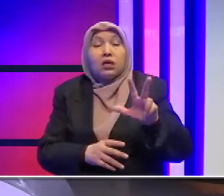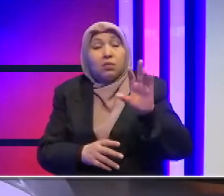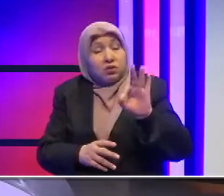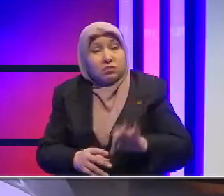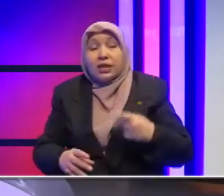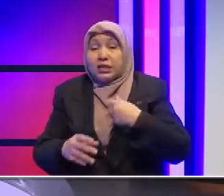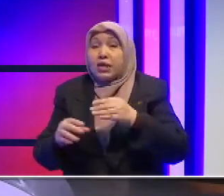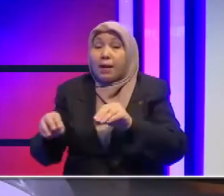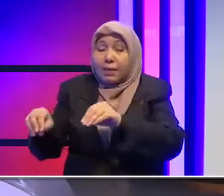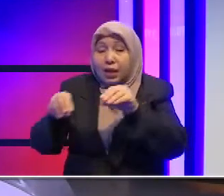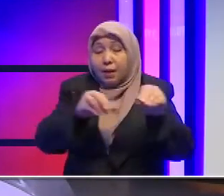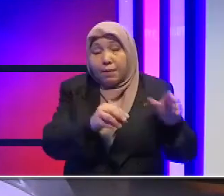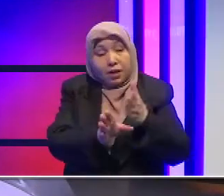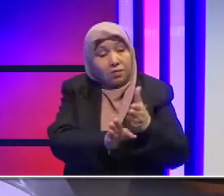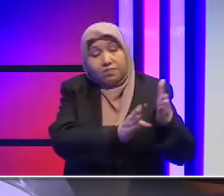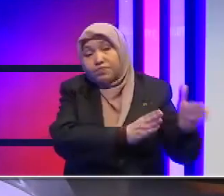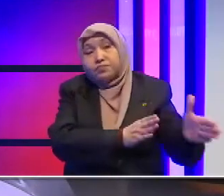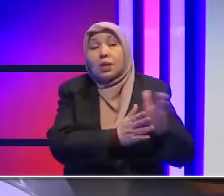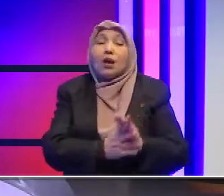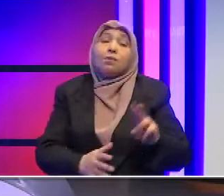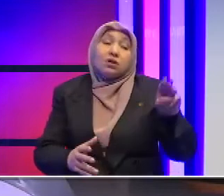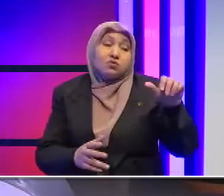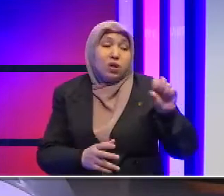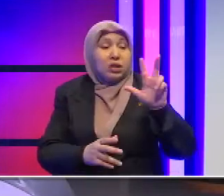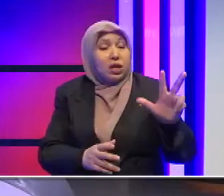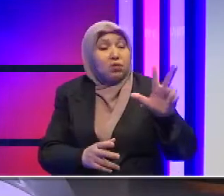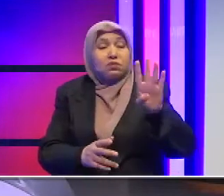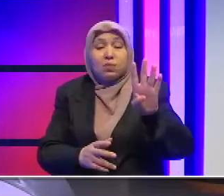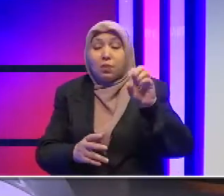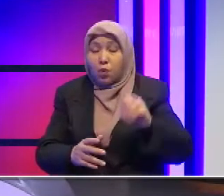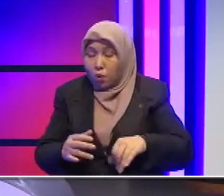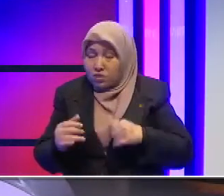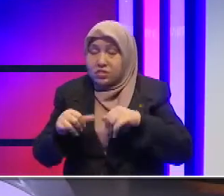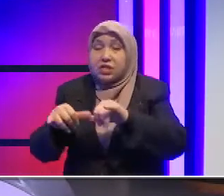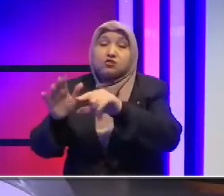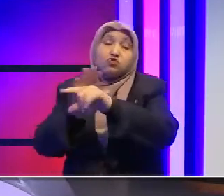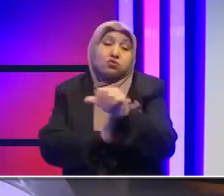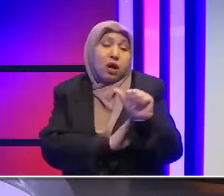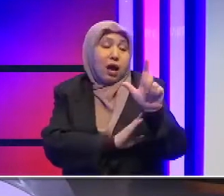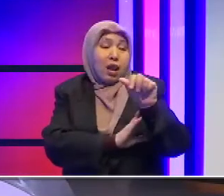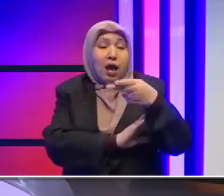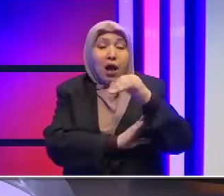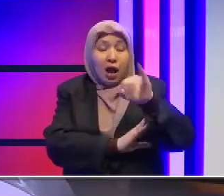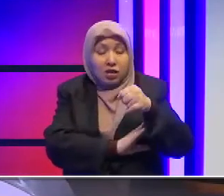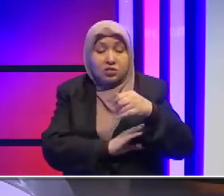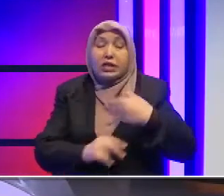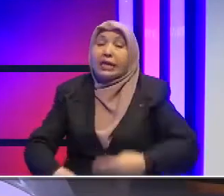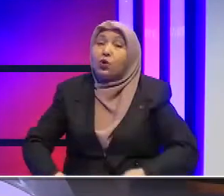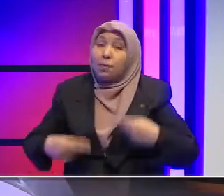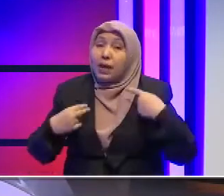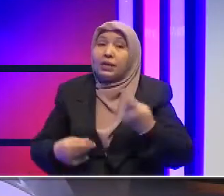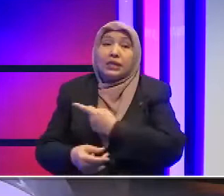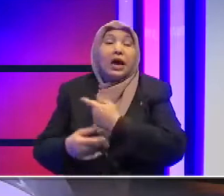halaman 340 ya, masih dalam surah Al-Hajj. Bila bercakap tentang Al-Hajj, tentang kehidupan kita